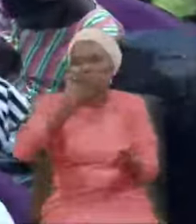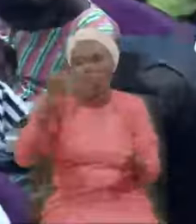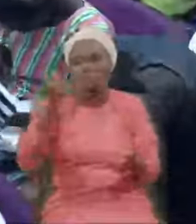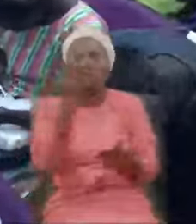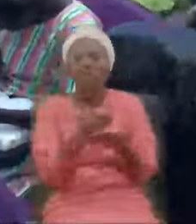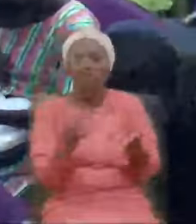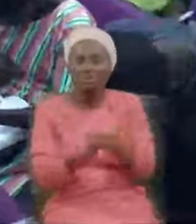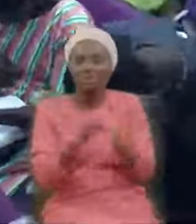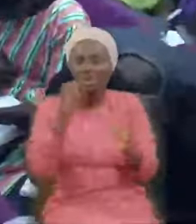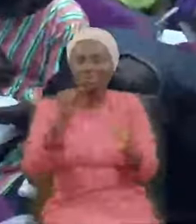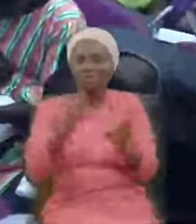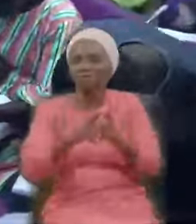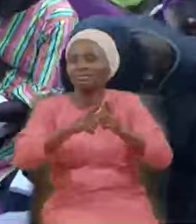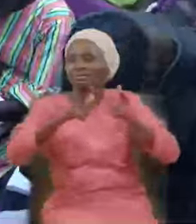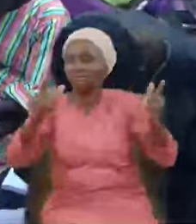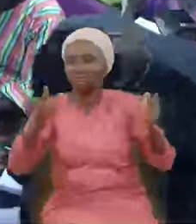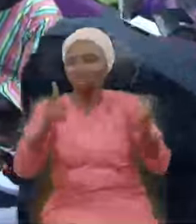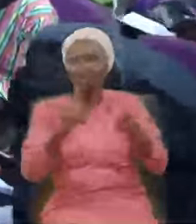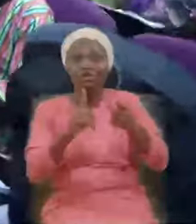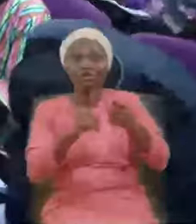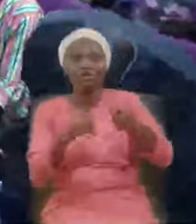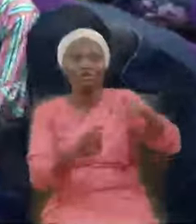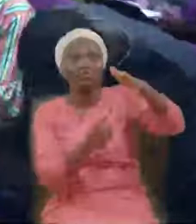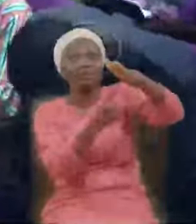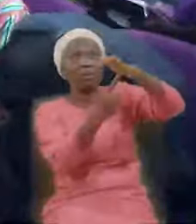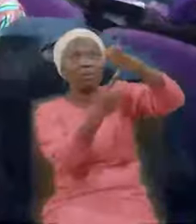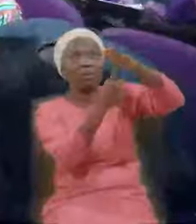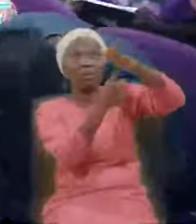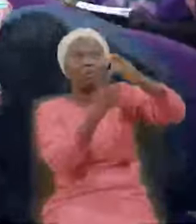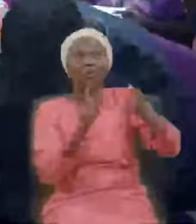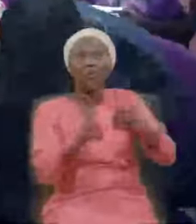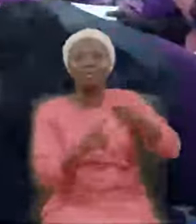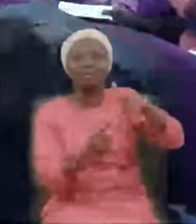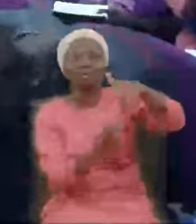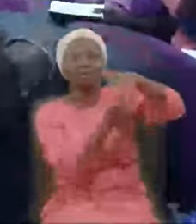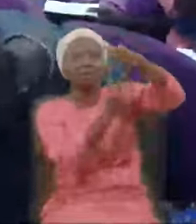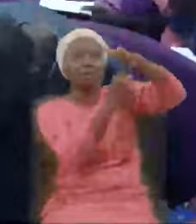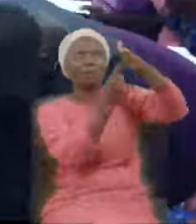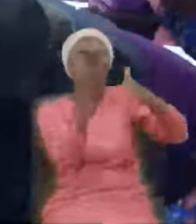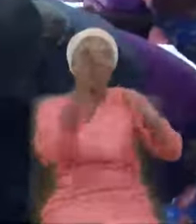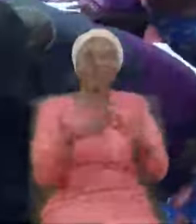chose de plus grand, de plus loin, de plus élevé,